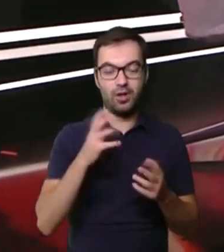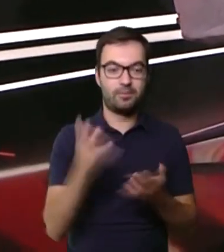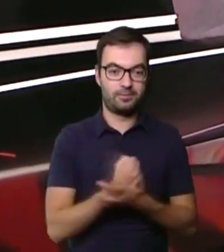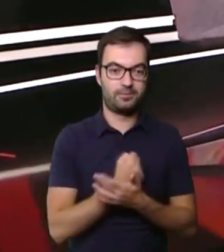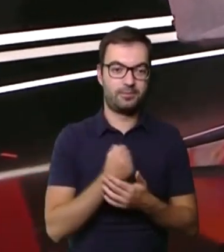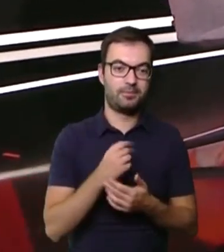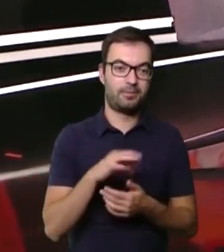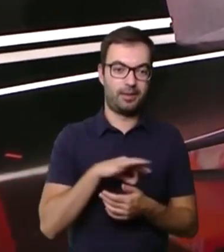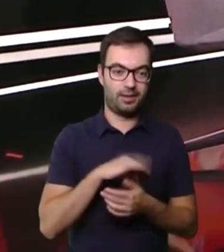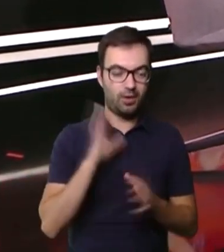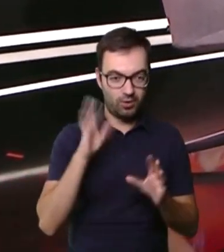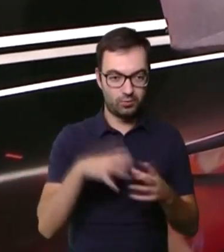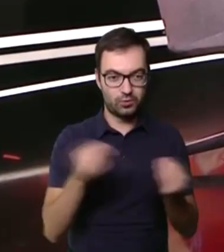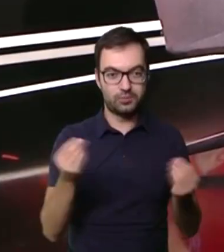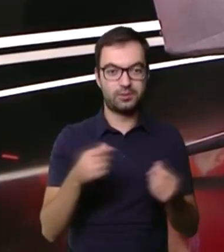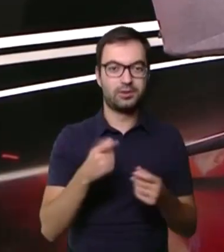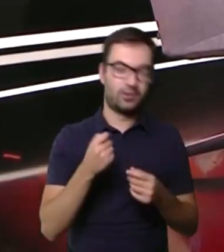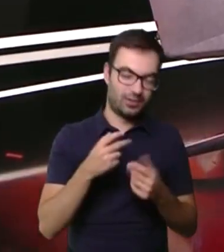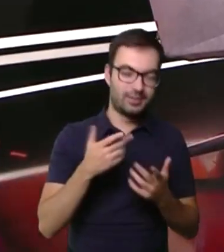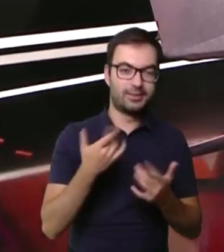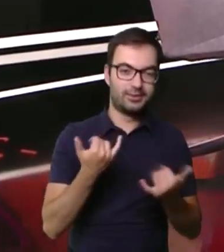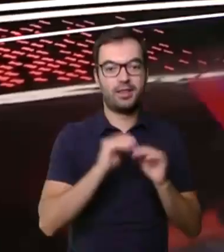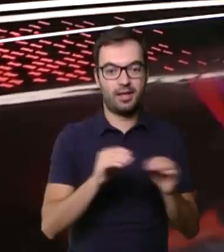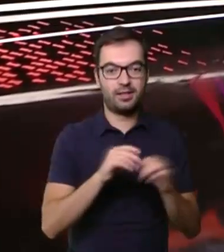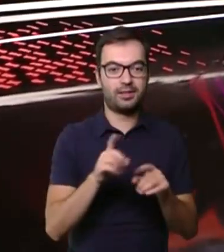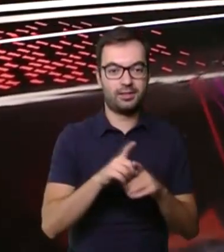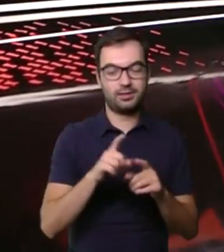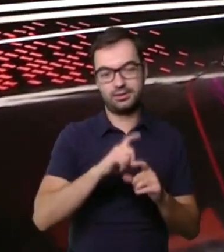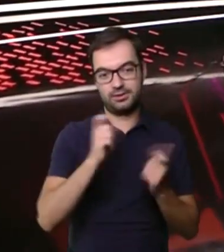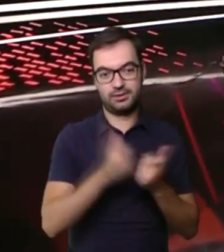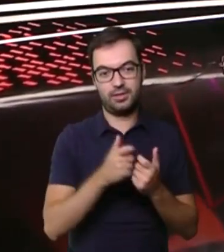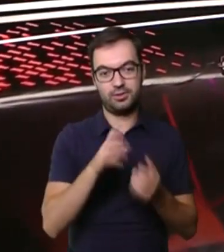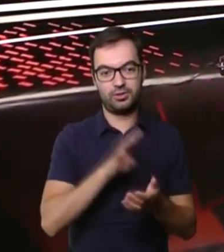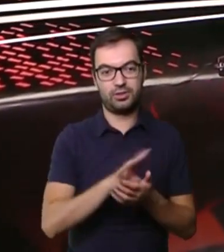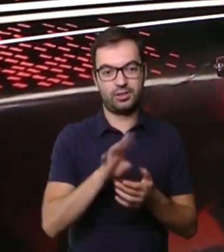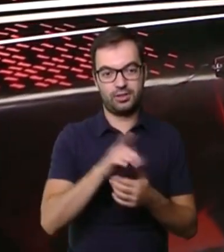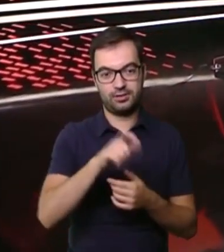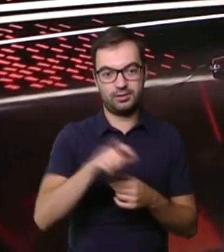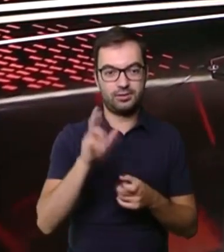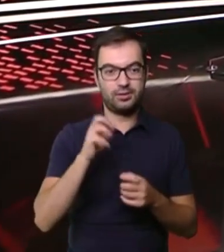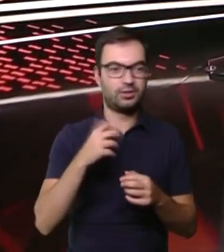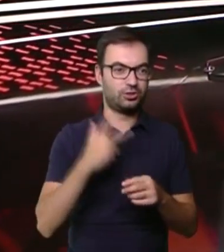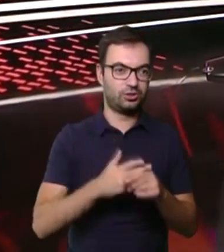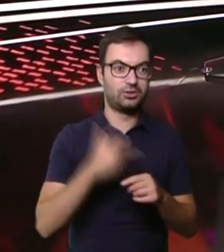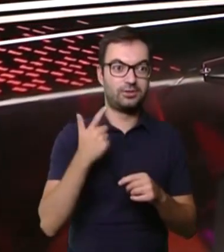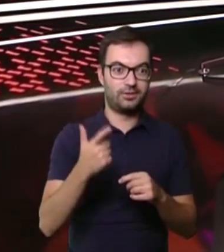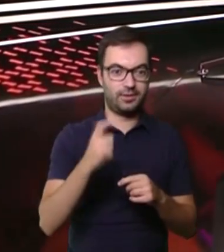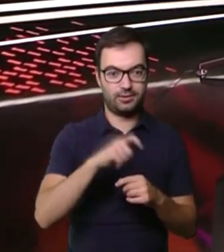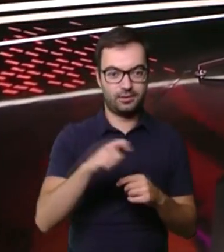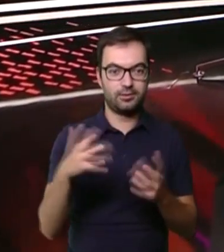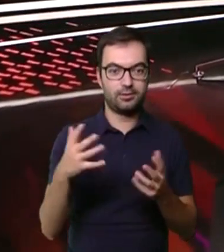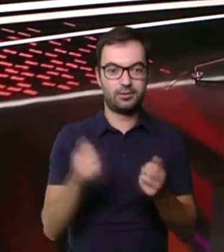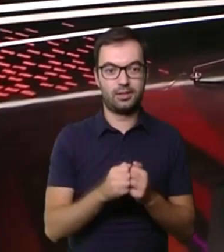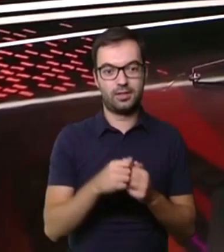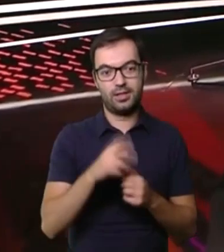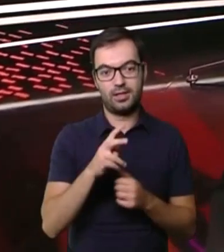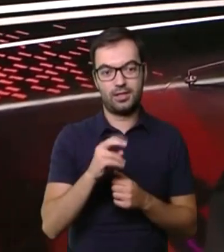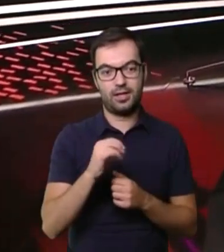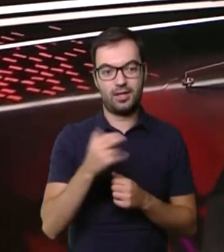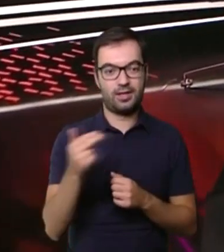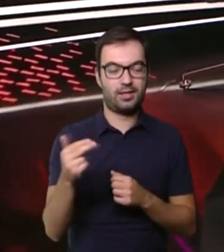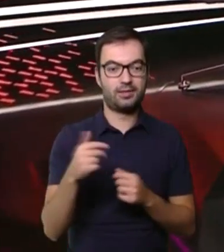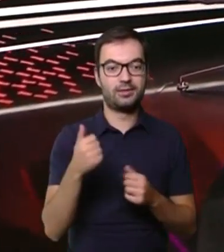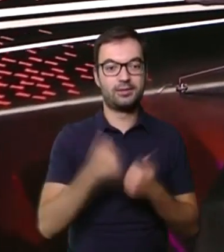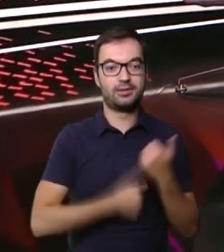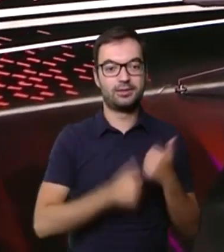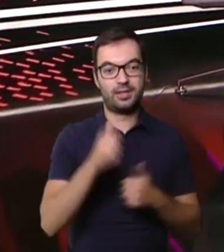Taki trochę na osłodę tego wszystkiego, co się wydarzyło. Całej 14, a bardziej nawet 32, których odkrył Vital Heinen, zawodników,